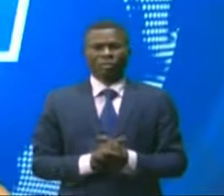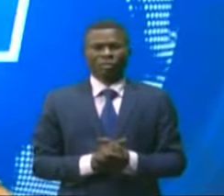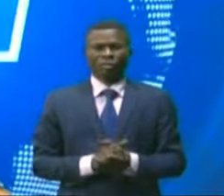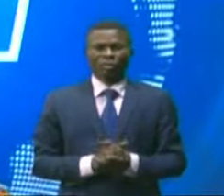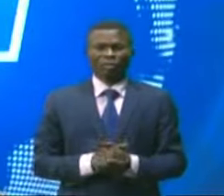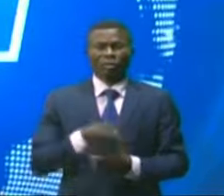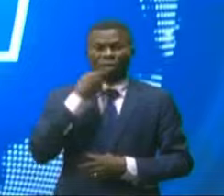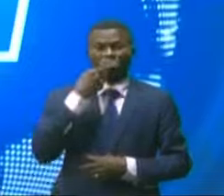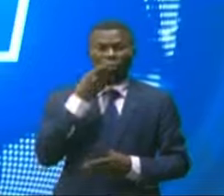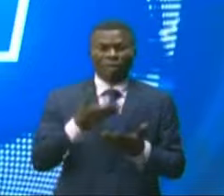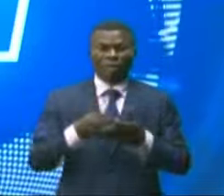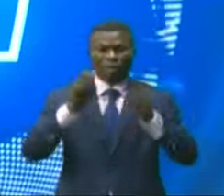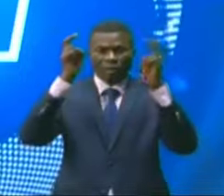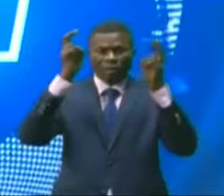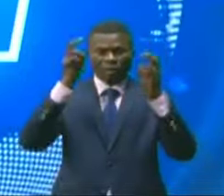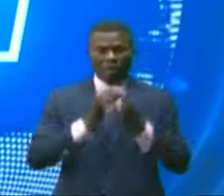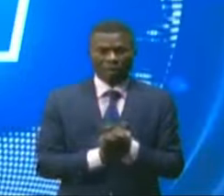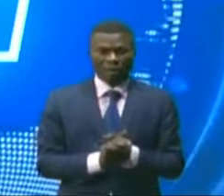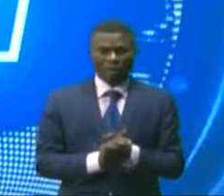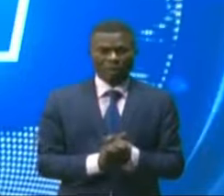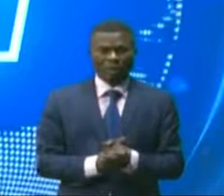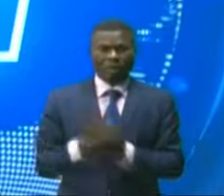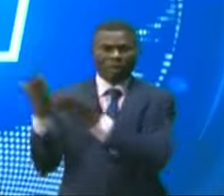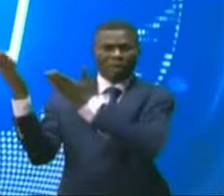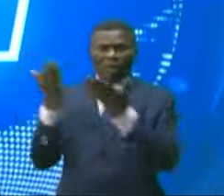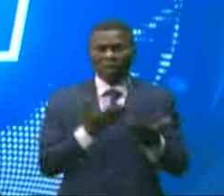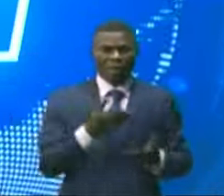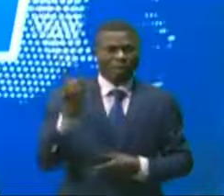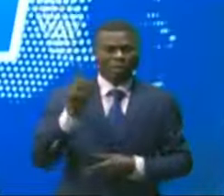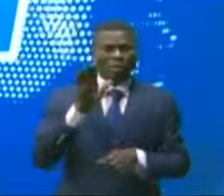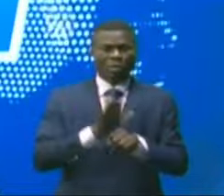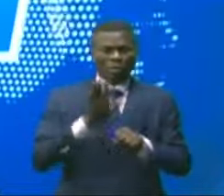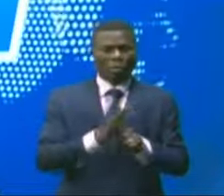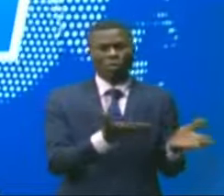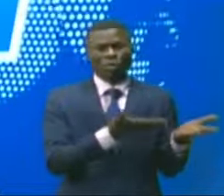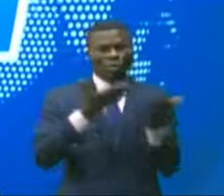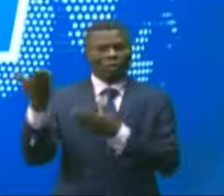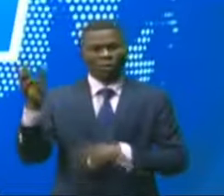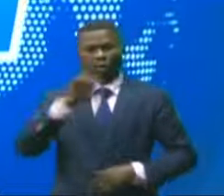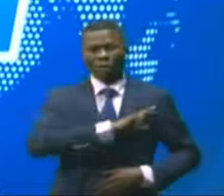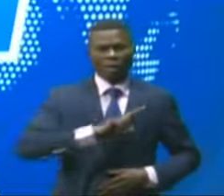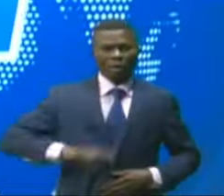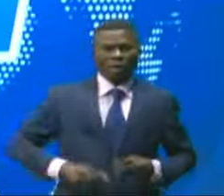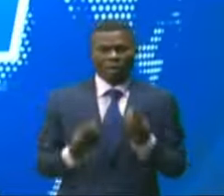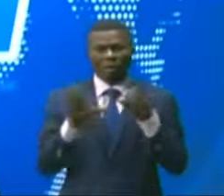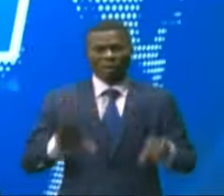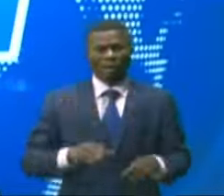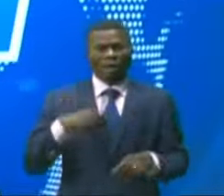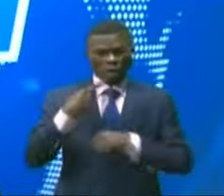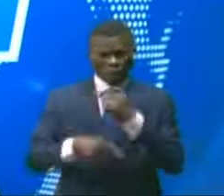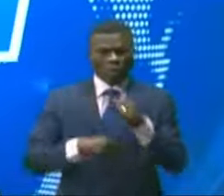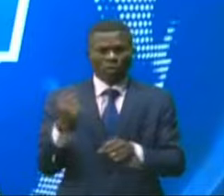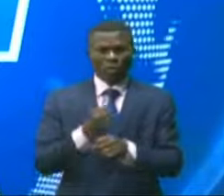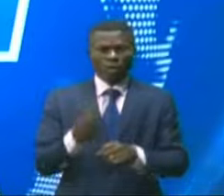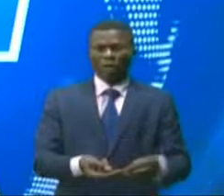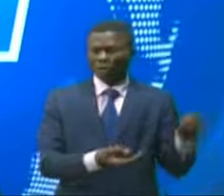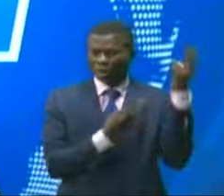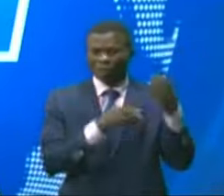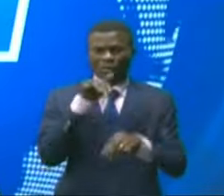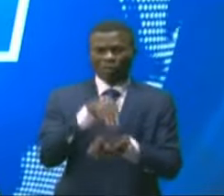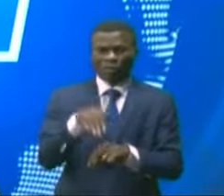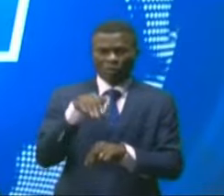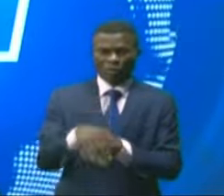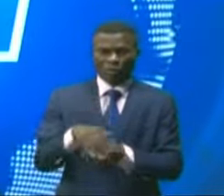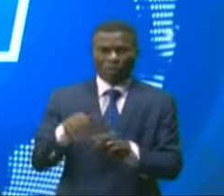J'en parlais dans les titres, moins d'importations, plus d'exportations. La République démocratique du Congo s'emploie à valoriser les maniocs sur